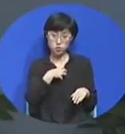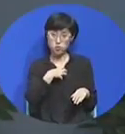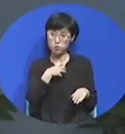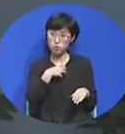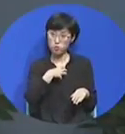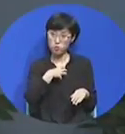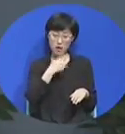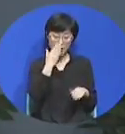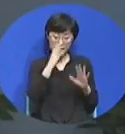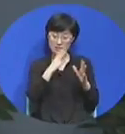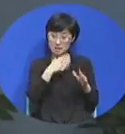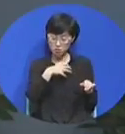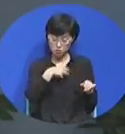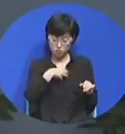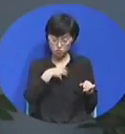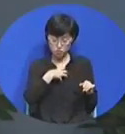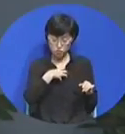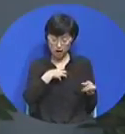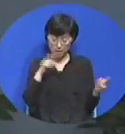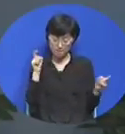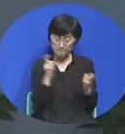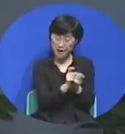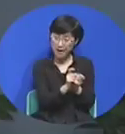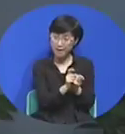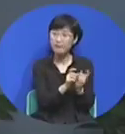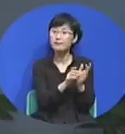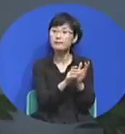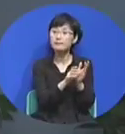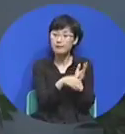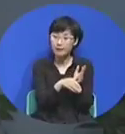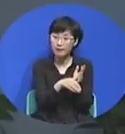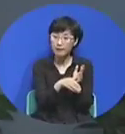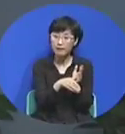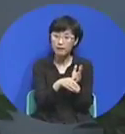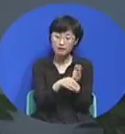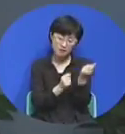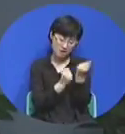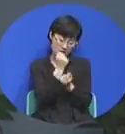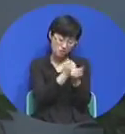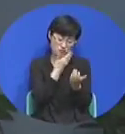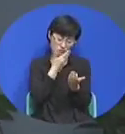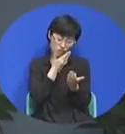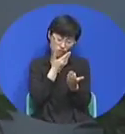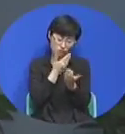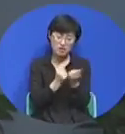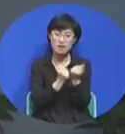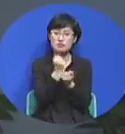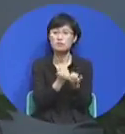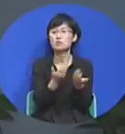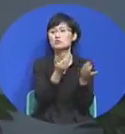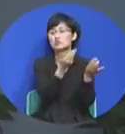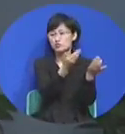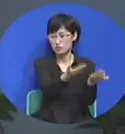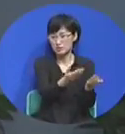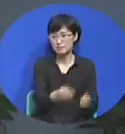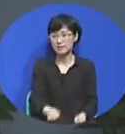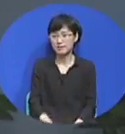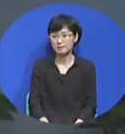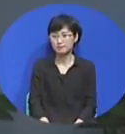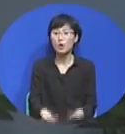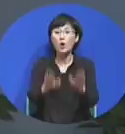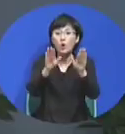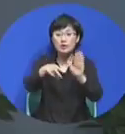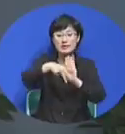우선 중요한 몇 가지를 알리셨습니다. When the Israelites were in the midst of great crisis, God allowed them to realize a few things.